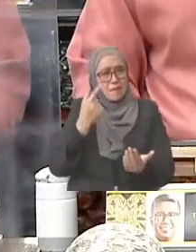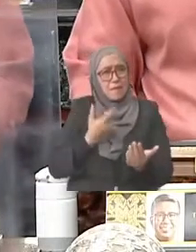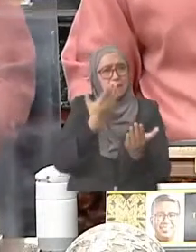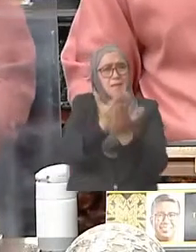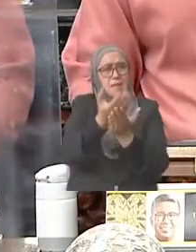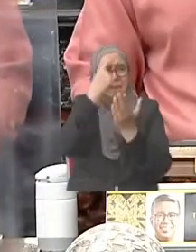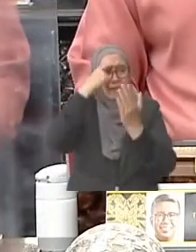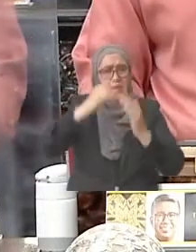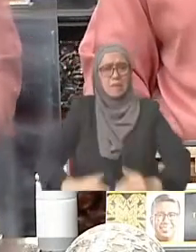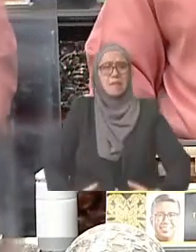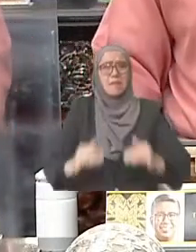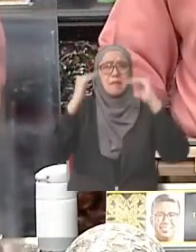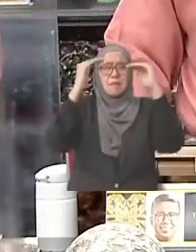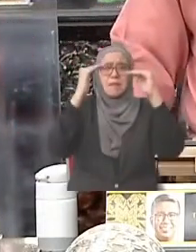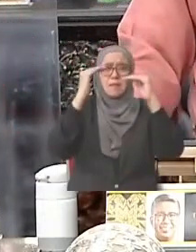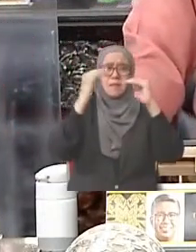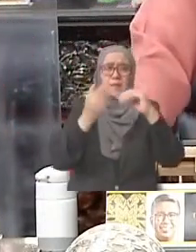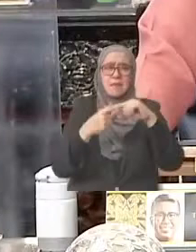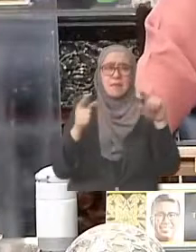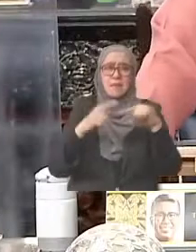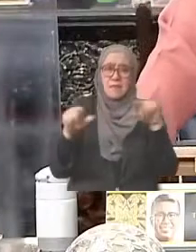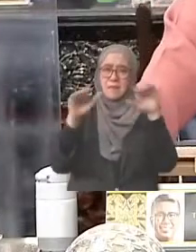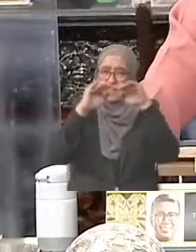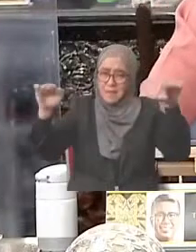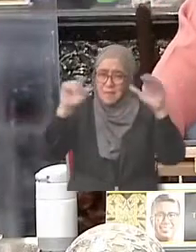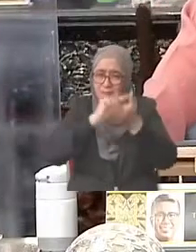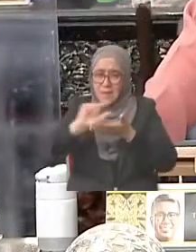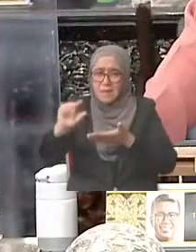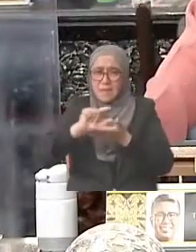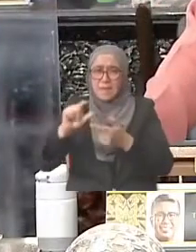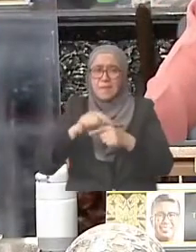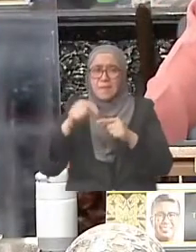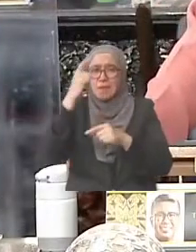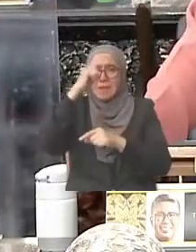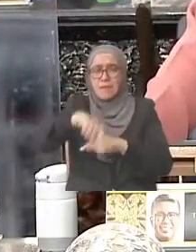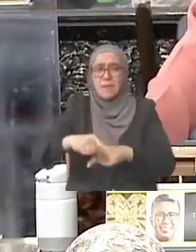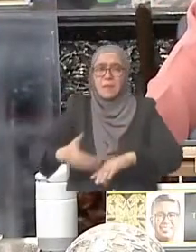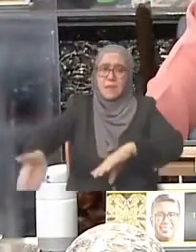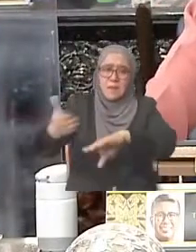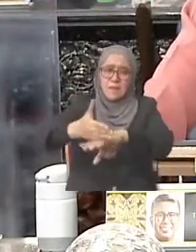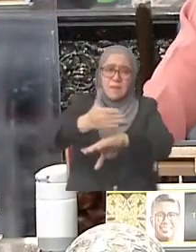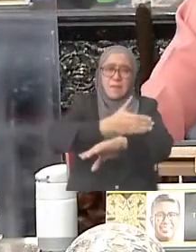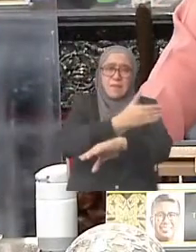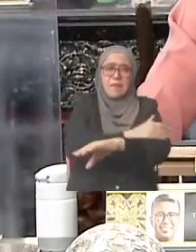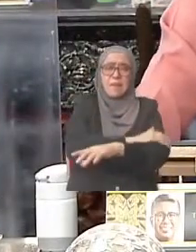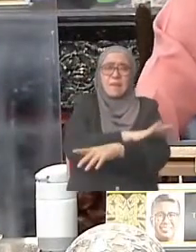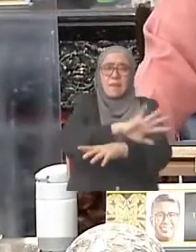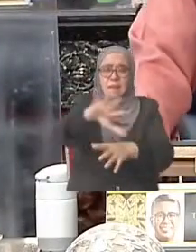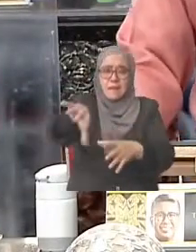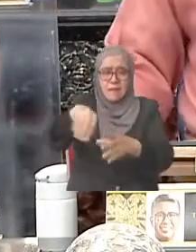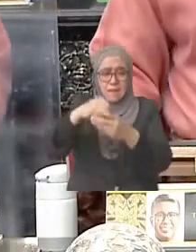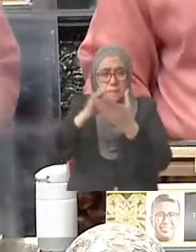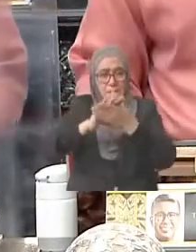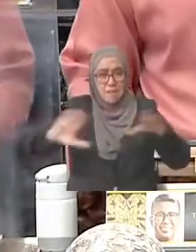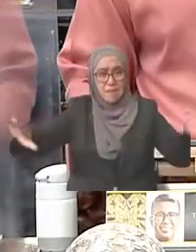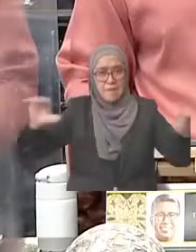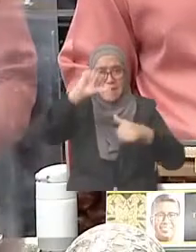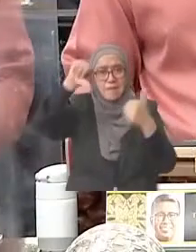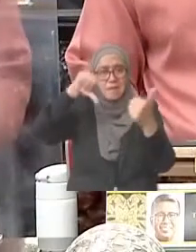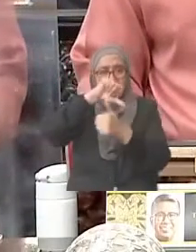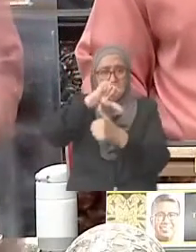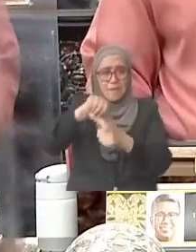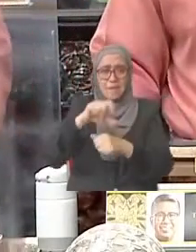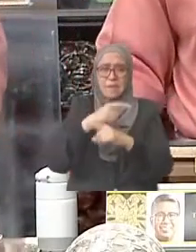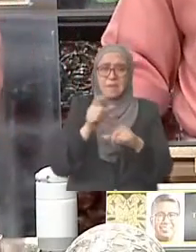daripada 4000 kepada 5000 Ringgit untuk menambah baik liputan keselamatan sosial bagi sembilan juta pekerja yang